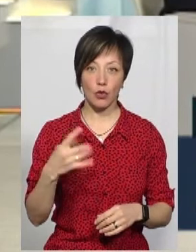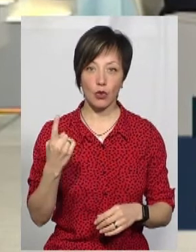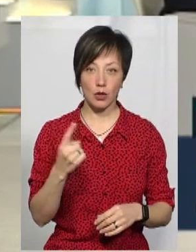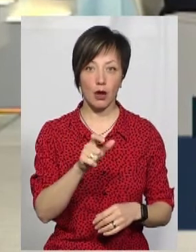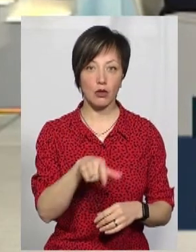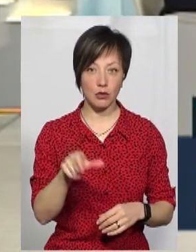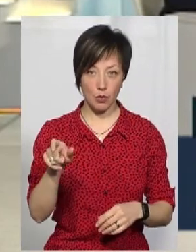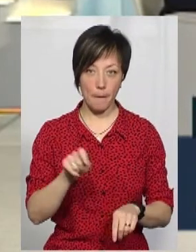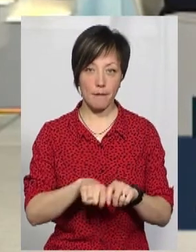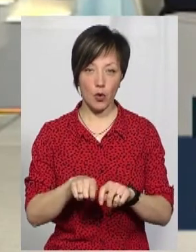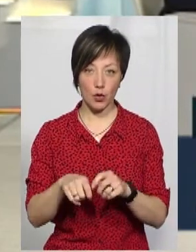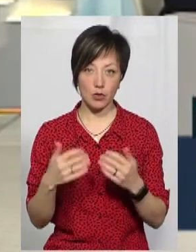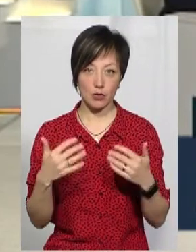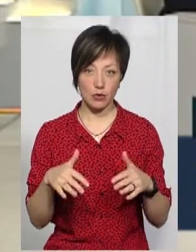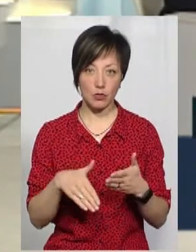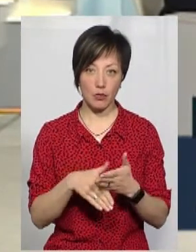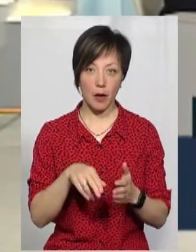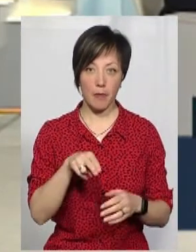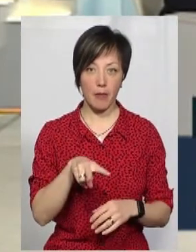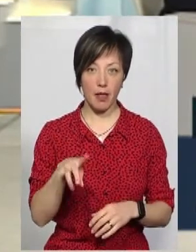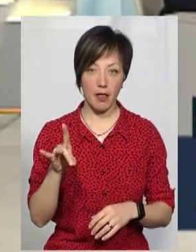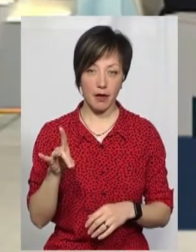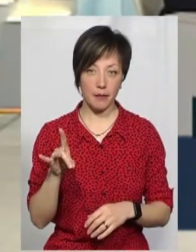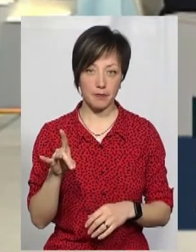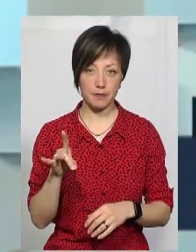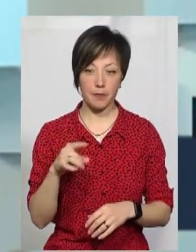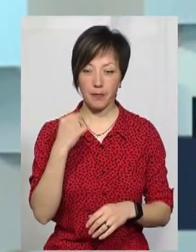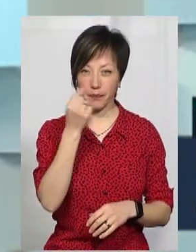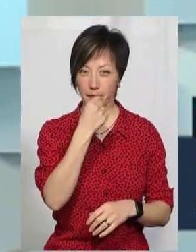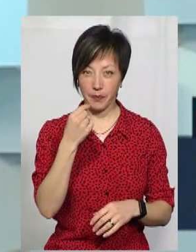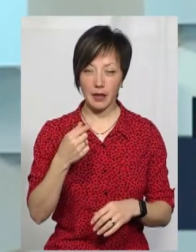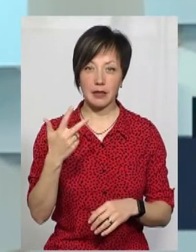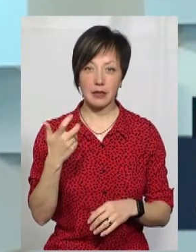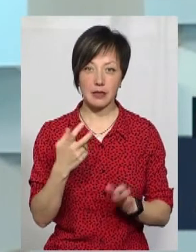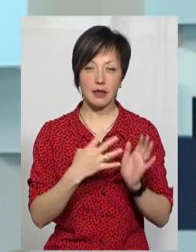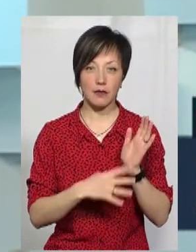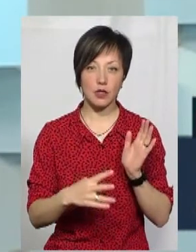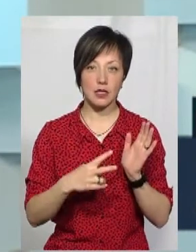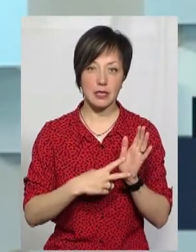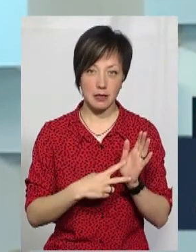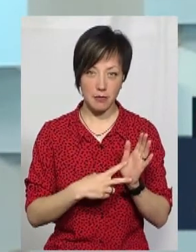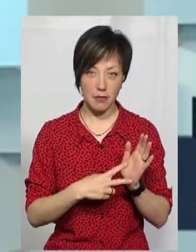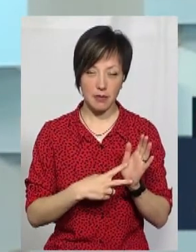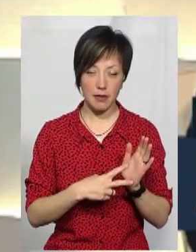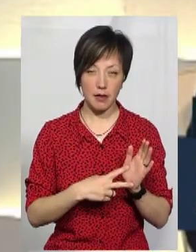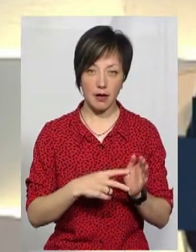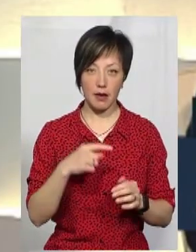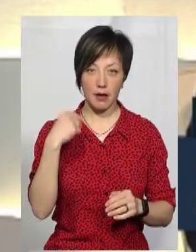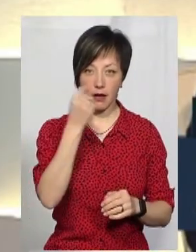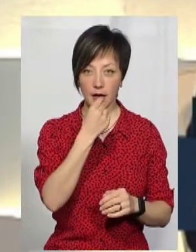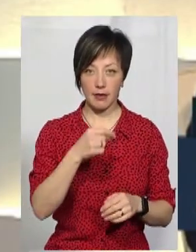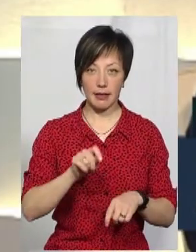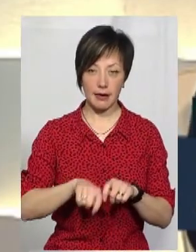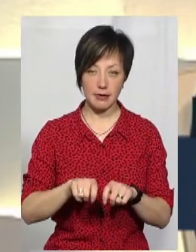341 особа протестована за допомогою ПЛР-тестів. Ну, якщо бути точним, то зроблено 397 тестів.